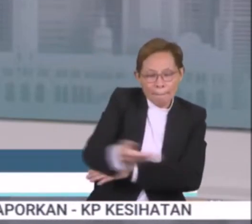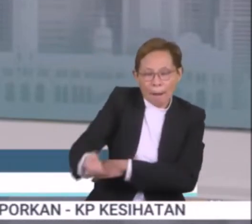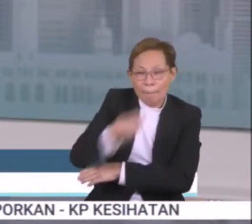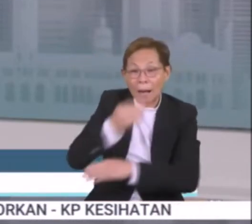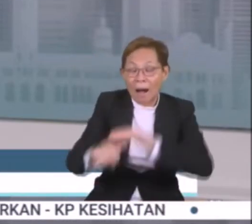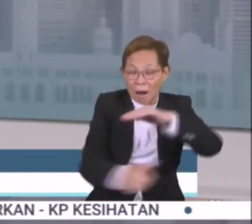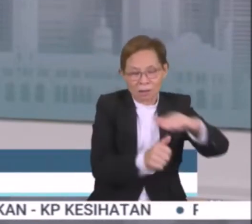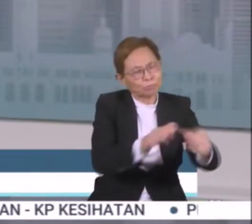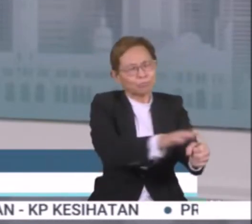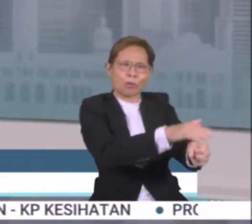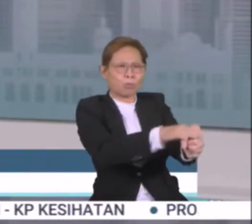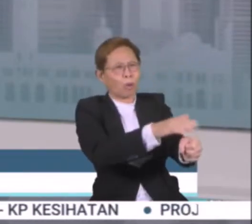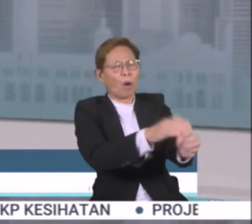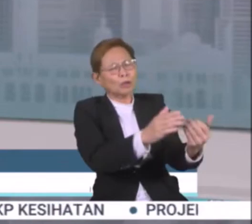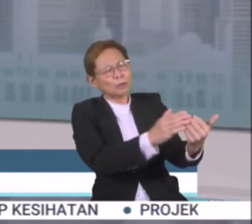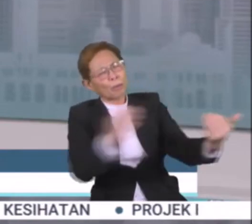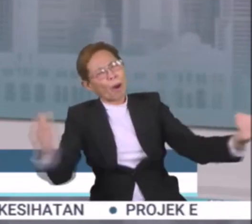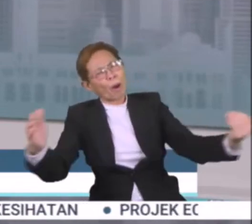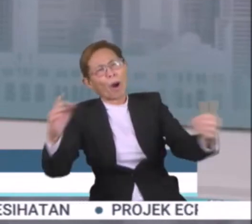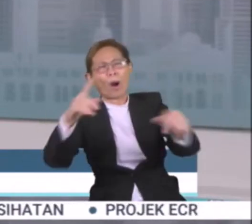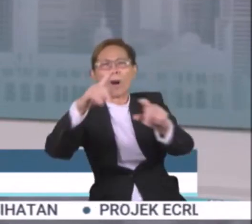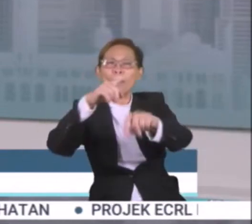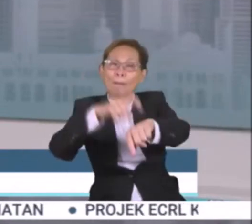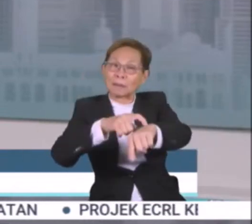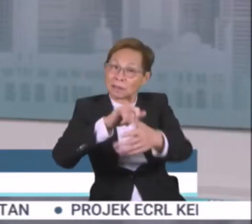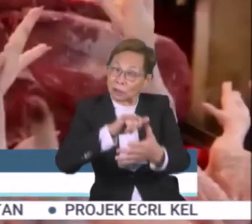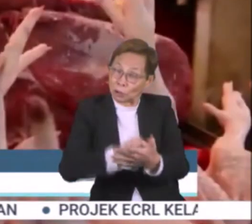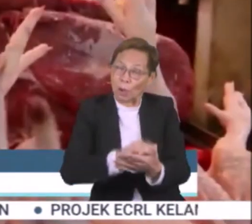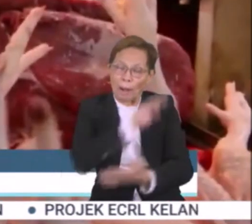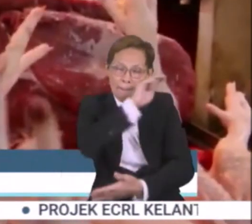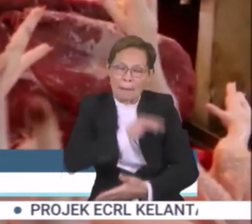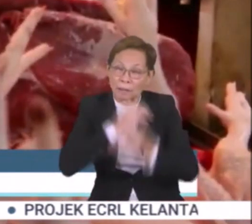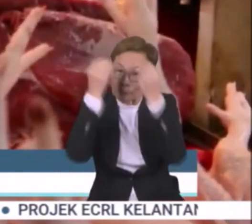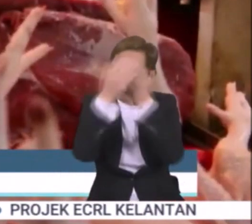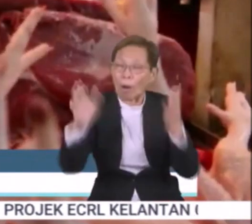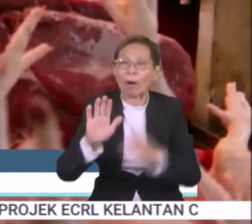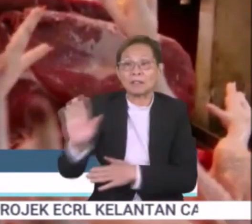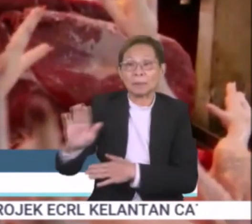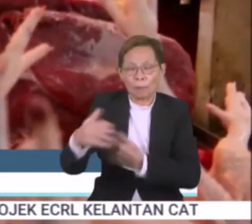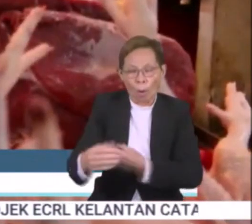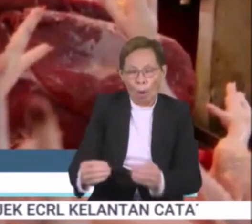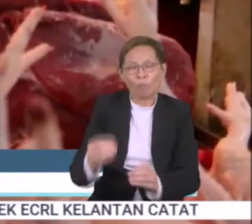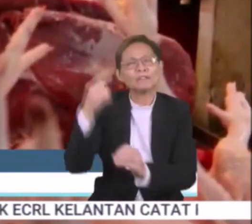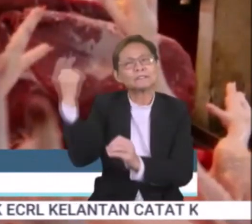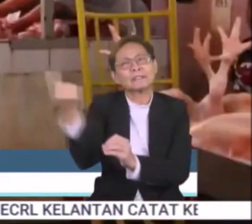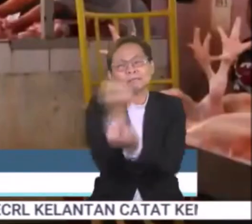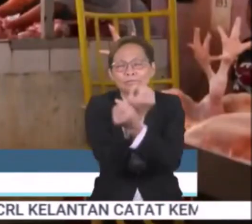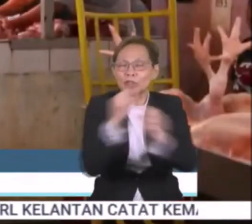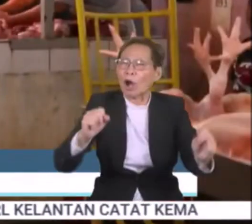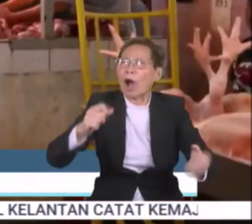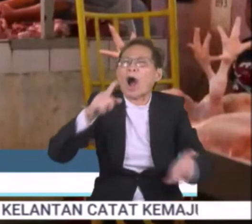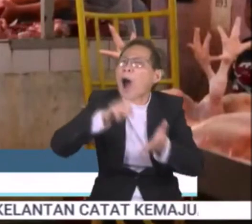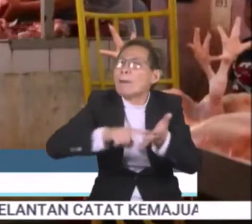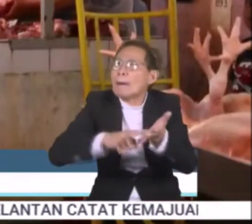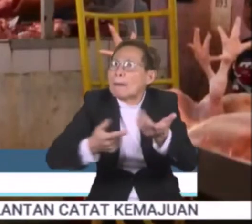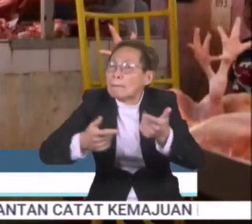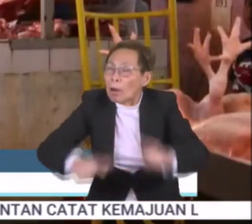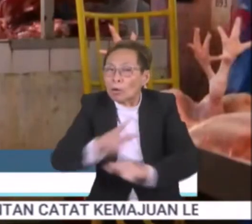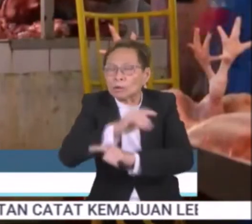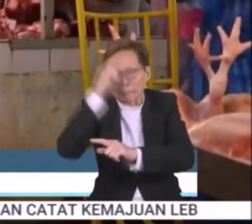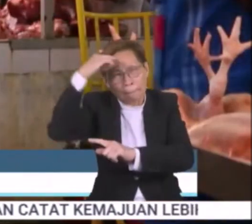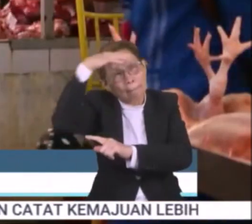makanan asas mencukupi sepanjang musim itu. Menterinya memberitahu kementerian tetap bersedia untuk sebarang kemungkinan